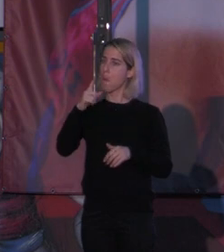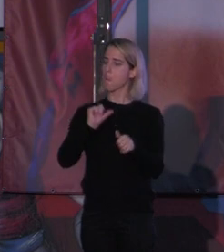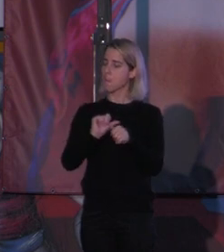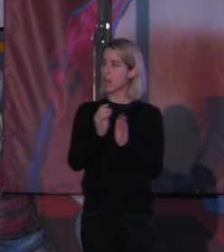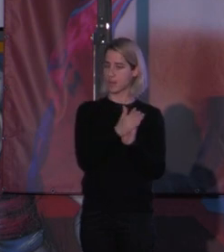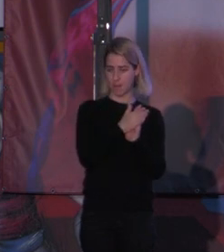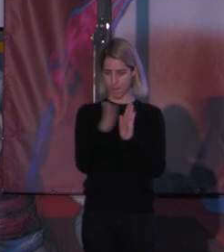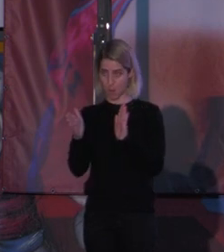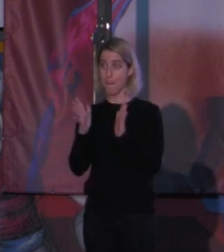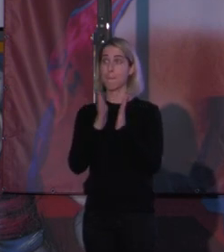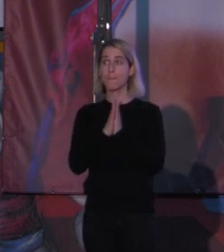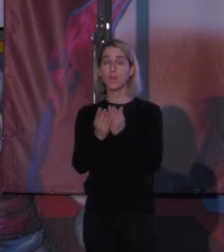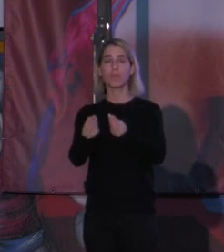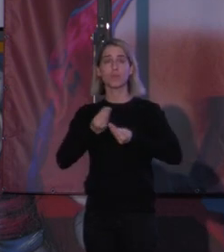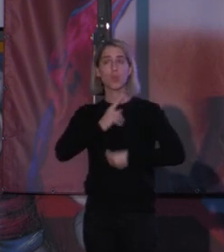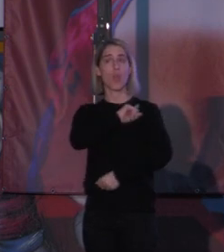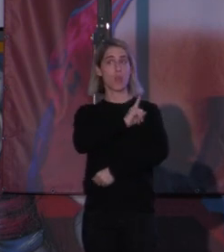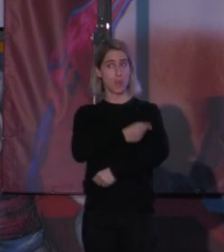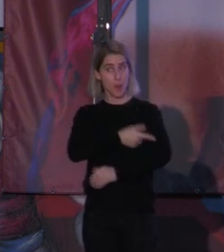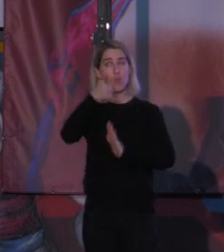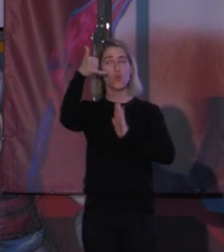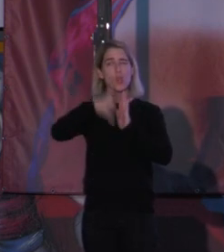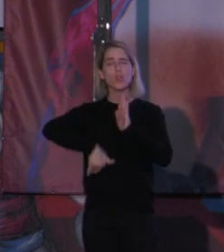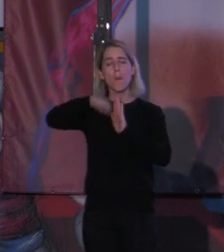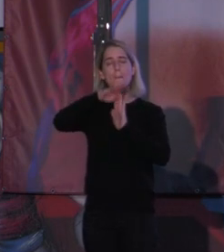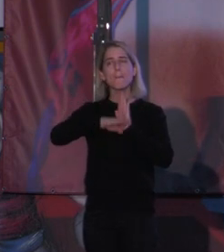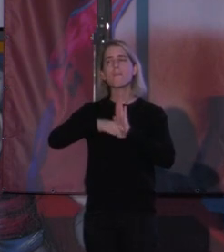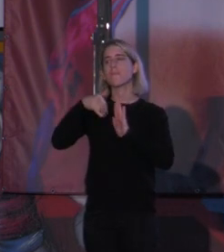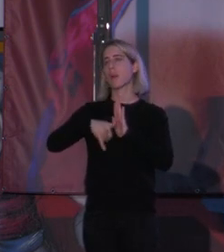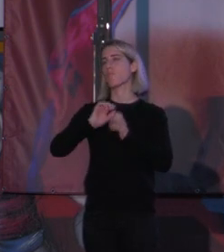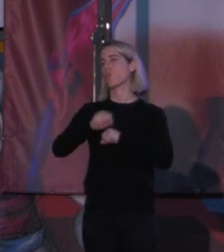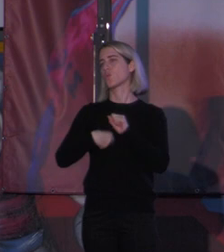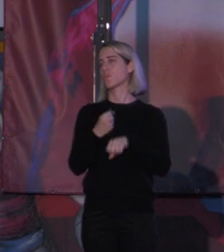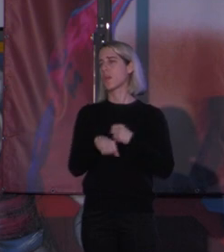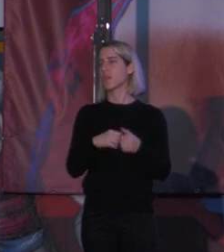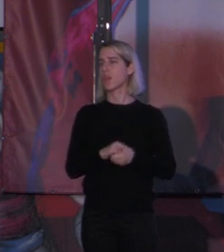μήνες, να δώσετε δύναμη και ουσιαστικό περιεχόμενο στην προσπάθειά μας.